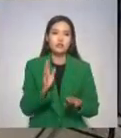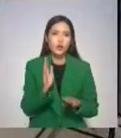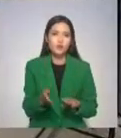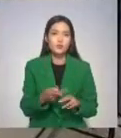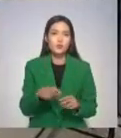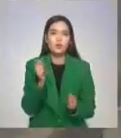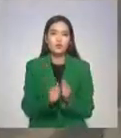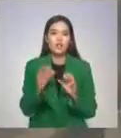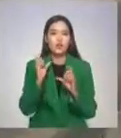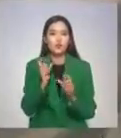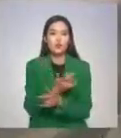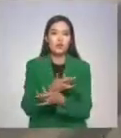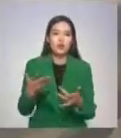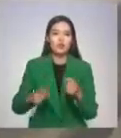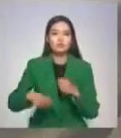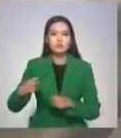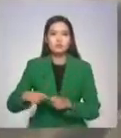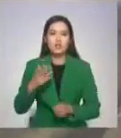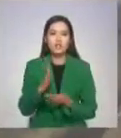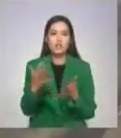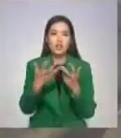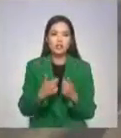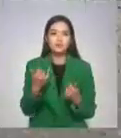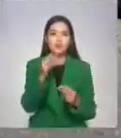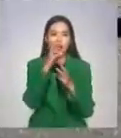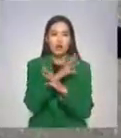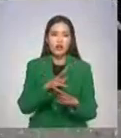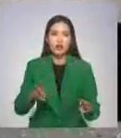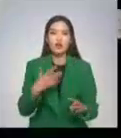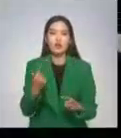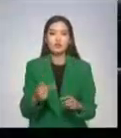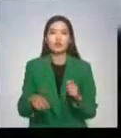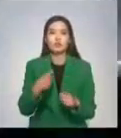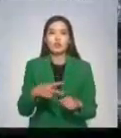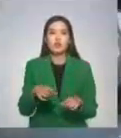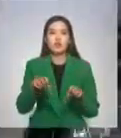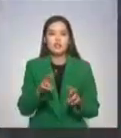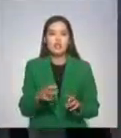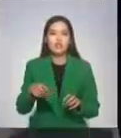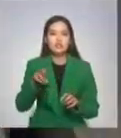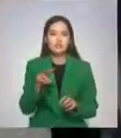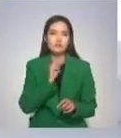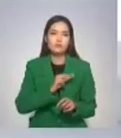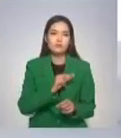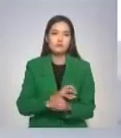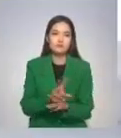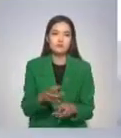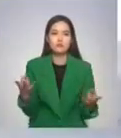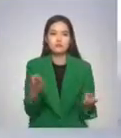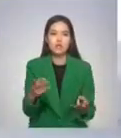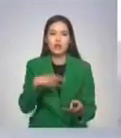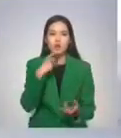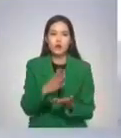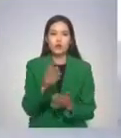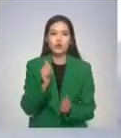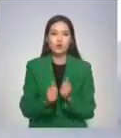жолды жүк көліктері бұзып жатыр деп есептейді. Сондықтан қаражатты желге ұшырмау үшін арнайы таразы орнату керек дейді. Сол жолмен